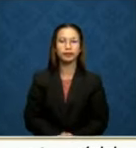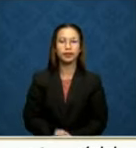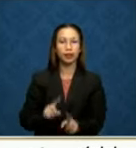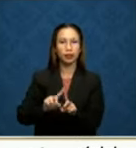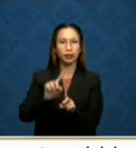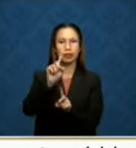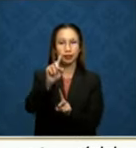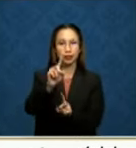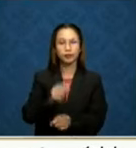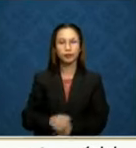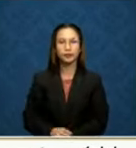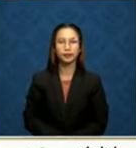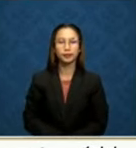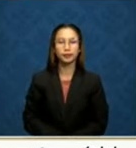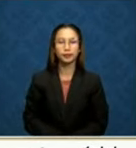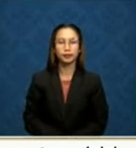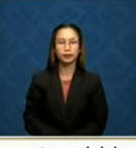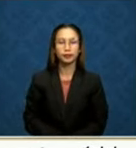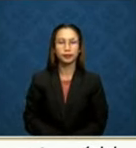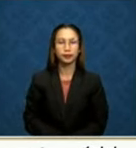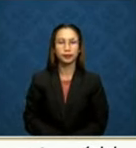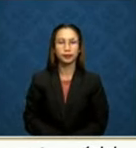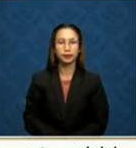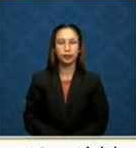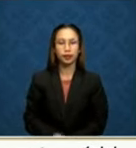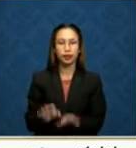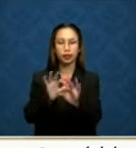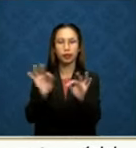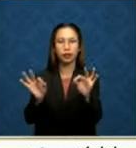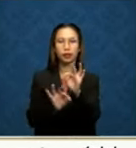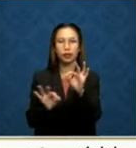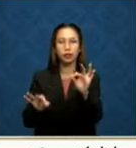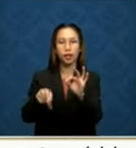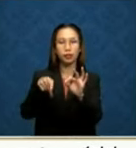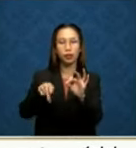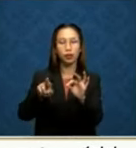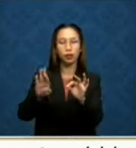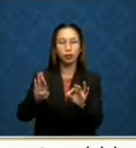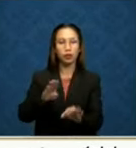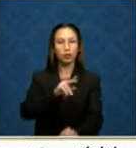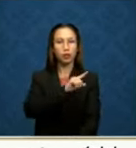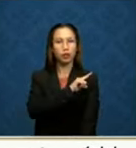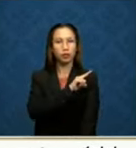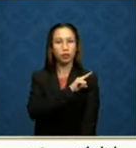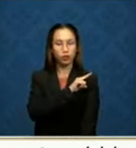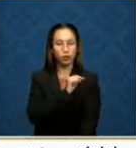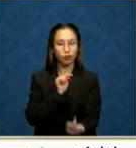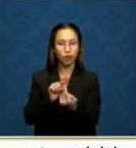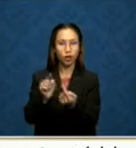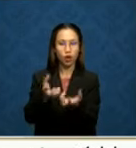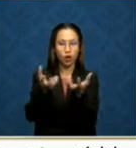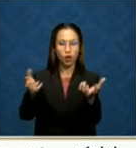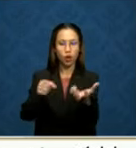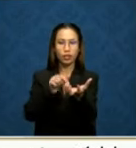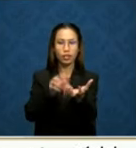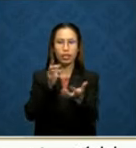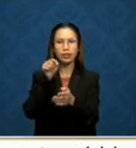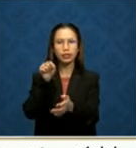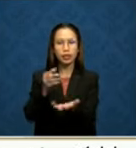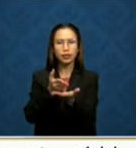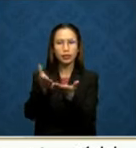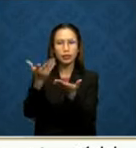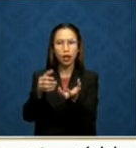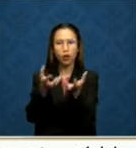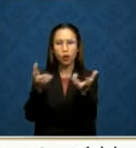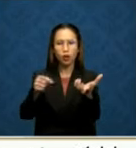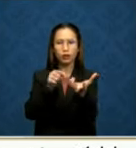นแรกค่ะท่านสารีได้กลาวไปแล้วก็คือร่างพระรชปัญญัติ ความระผิด เพื่อคามสมรบกพองของสินค้าพớรสอ หรือ